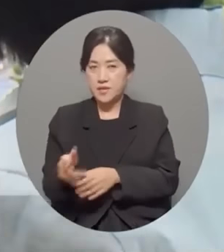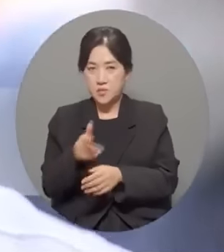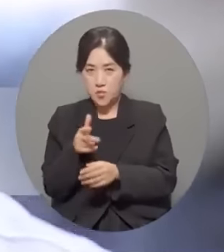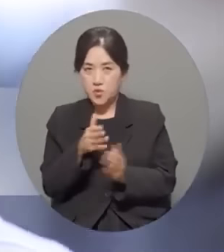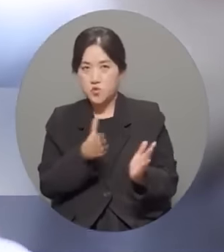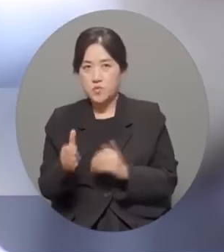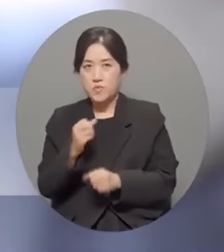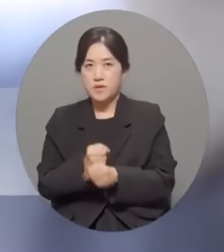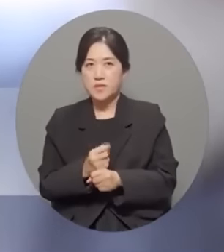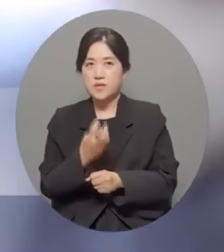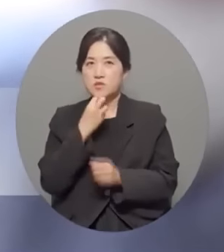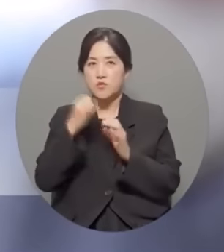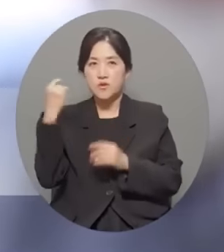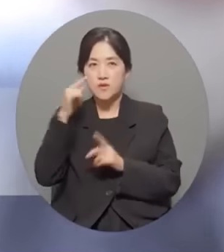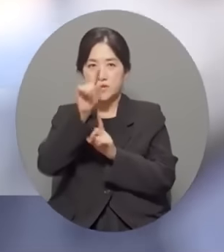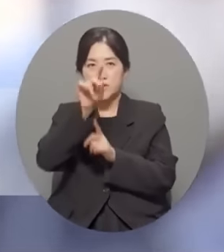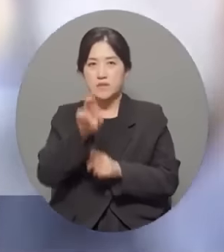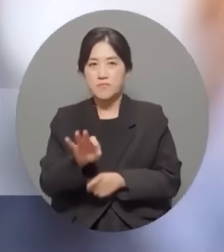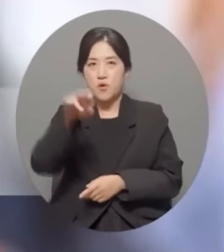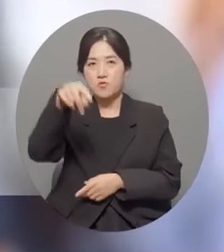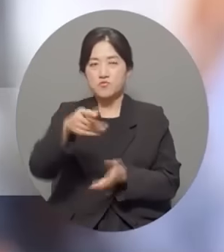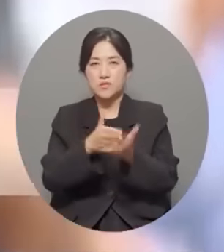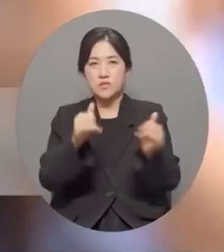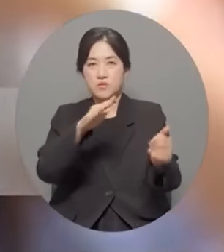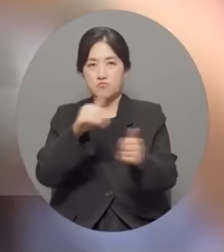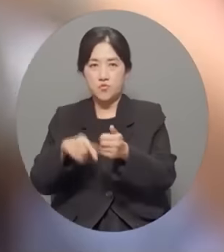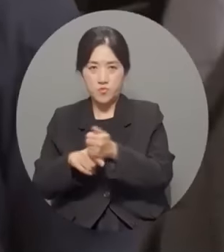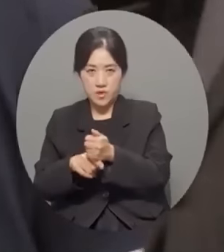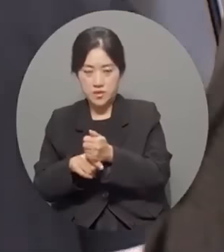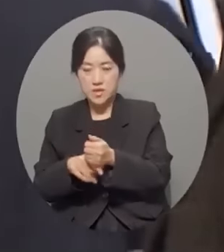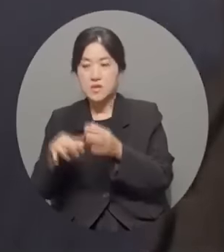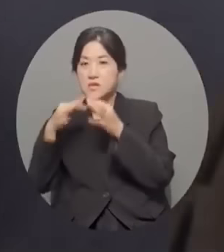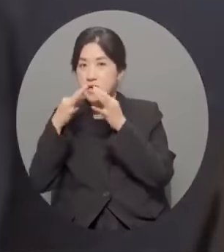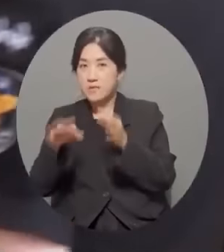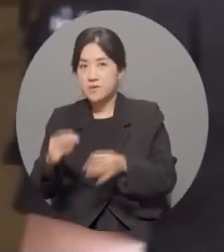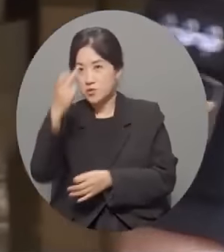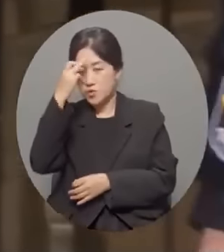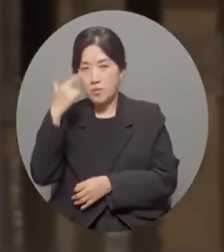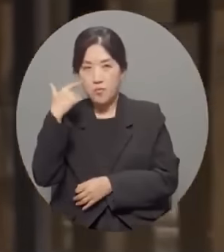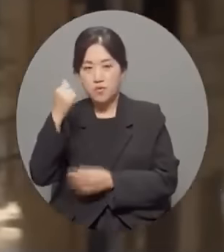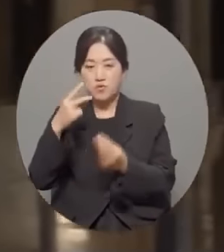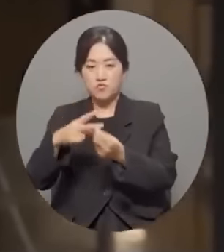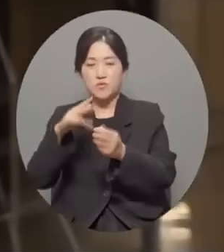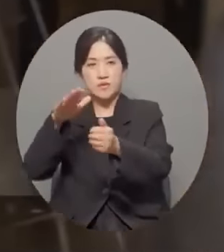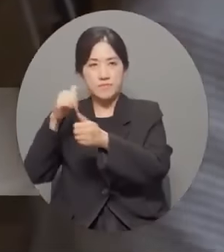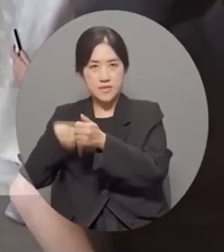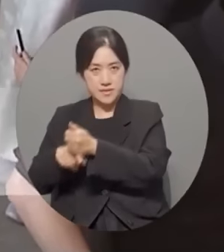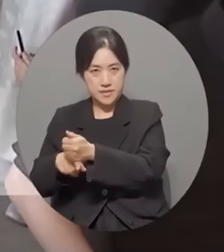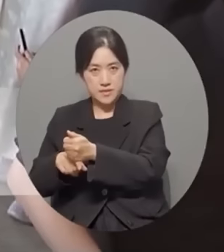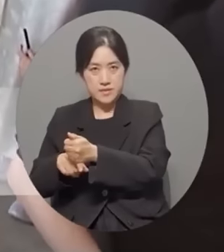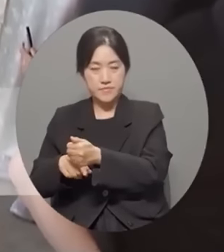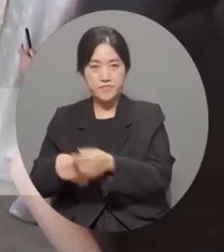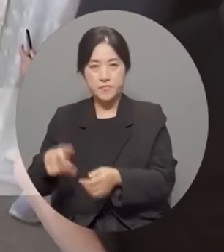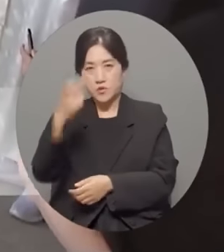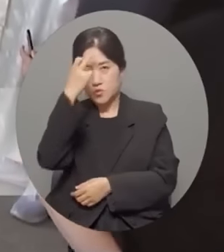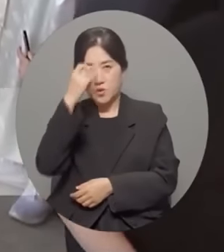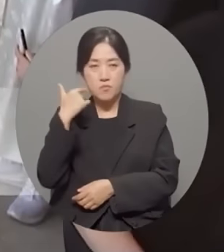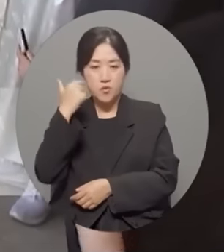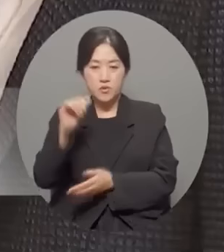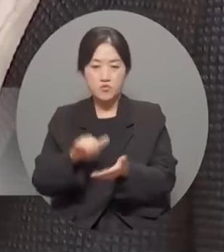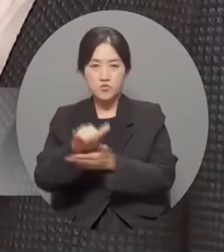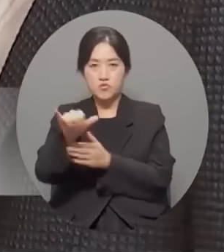준비한 서울의 소리 이명수 기자를 불러 조사합니다. 금요일에는 최 목사를 2차 소환 조사합니다. 최 목사는